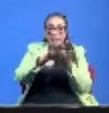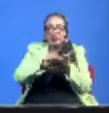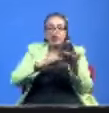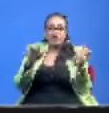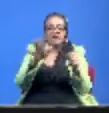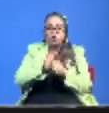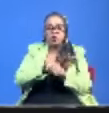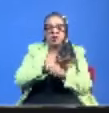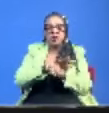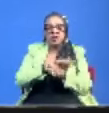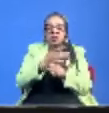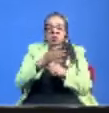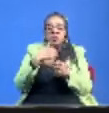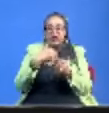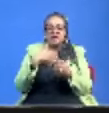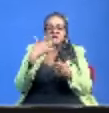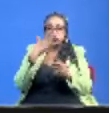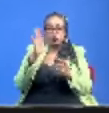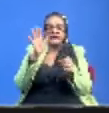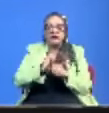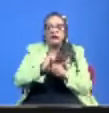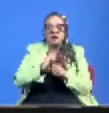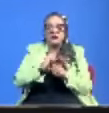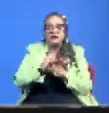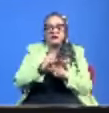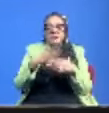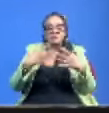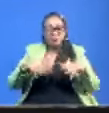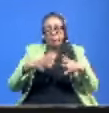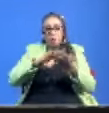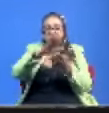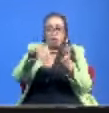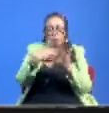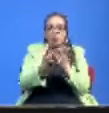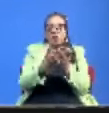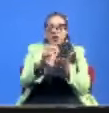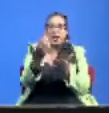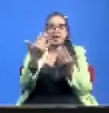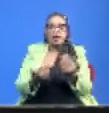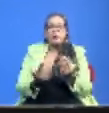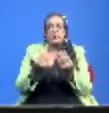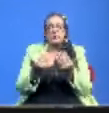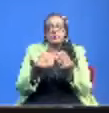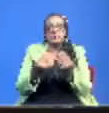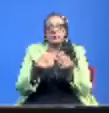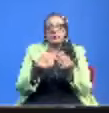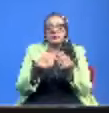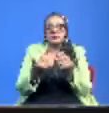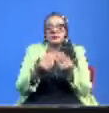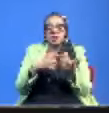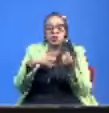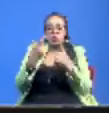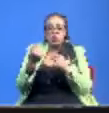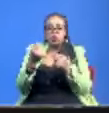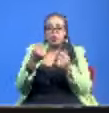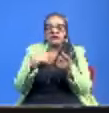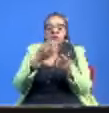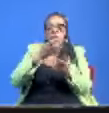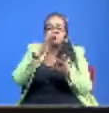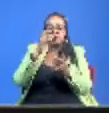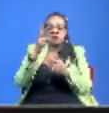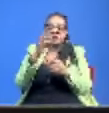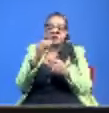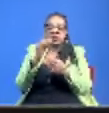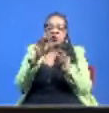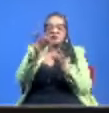ya chumvi imeenea, mifugo, binadamu, kina mama wote wanaenda kuchota maji sehemu ambayo ni 20 kilometers